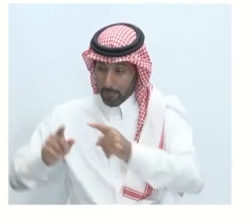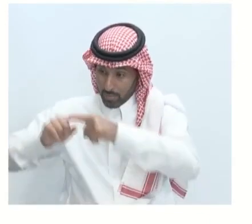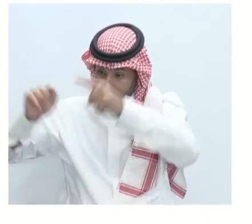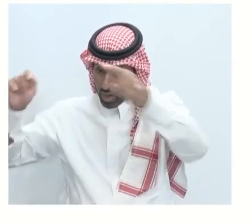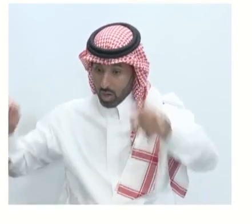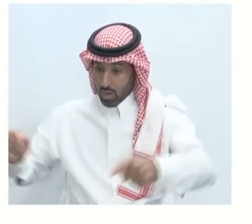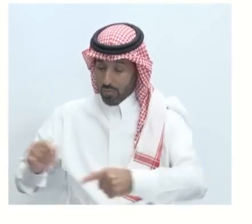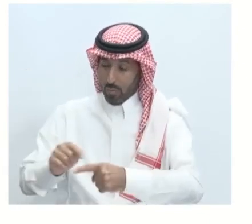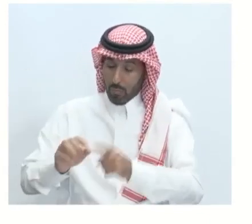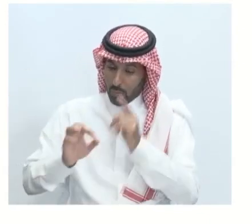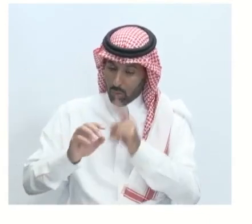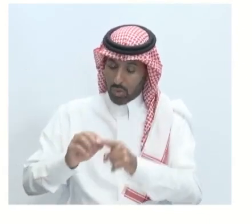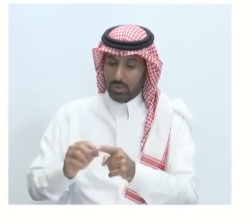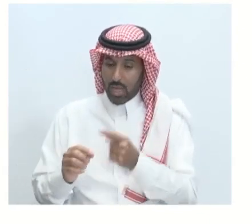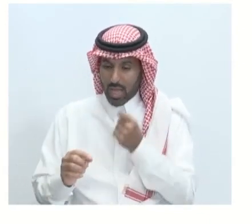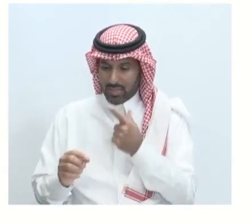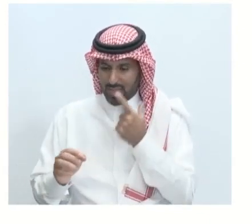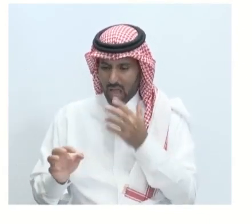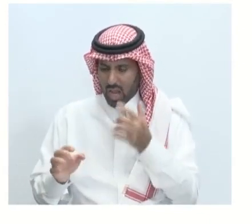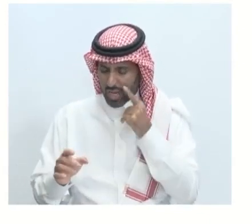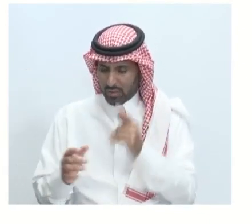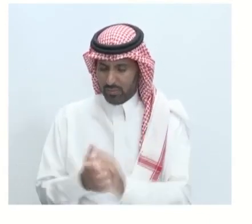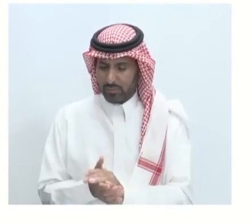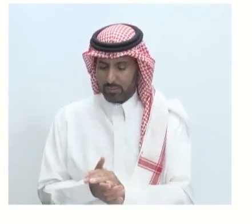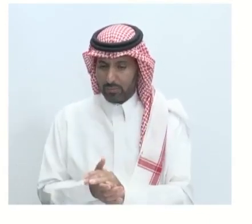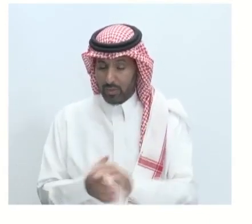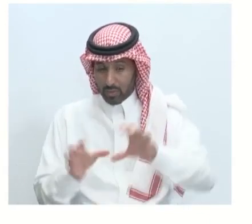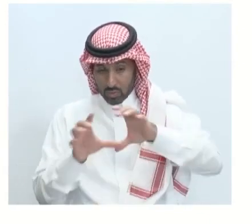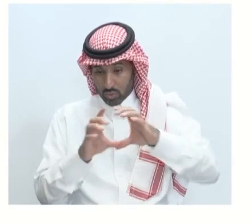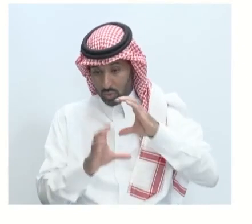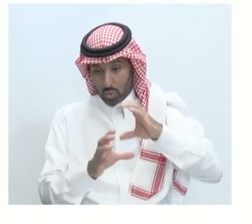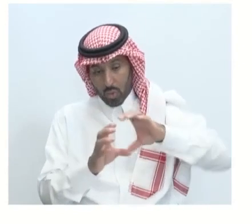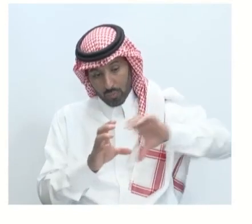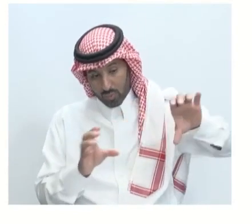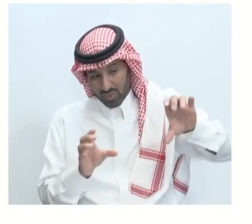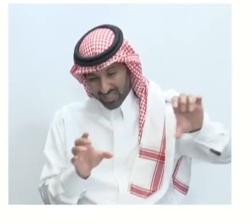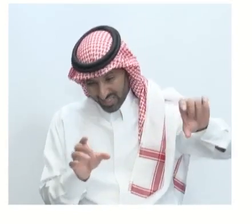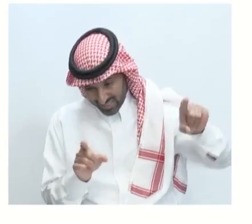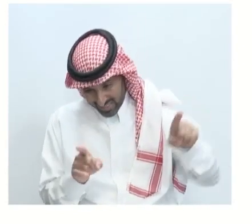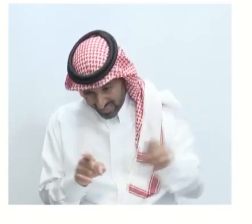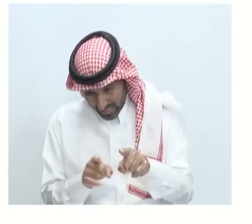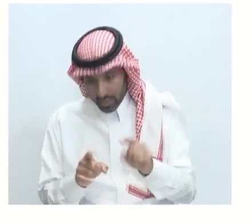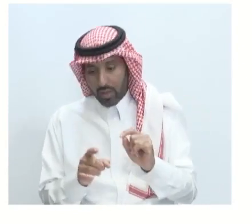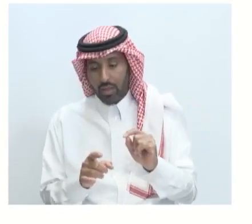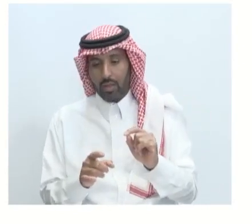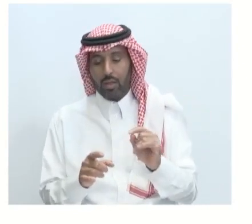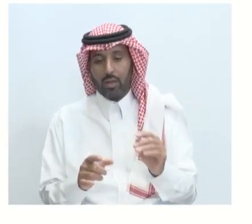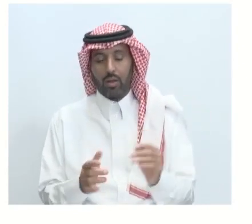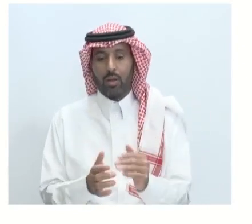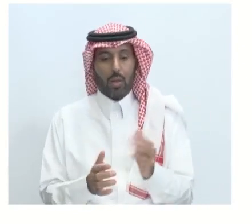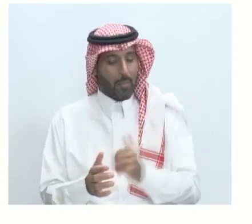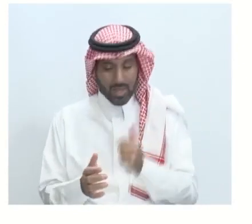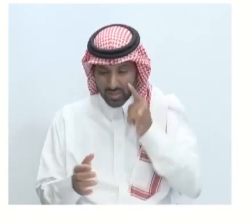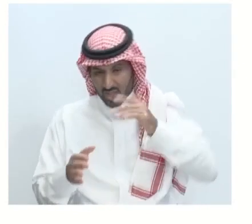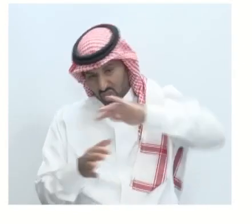وهي افضل واسرع في التصوير بالاضافه الى انبو انبوبه التلسكوب تكون قصيره وهذا لا يتطلب قبه